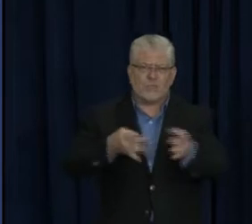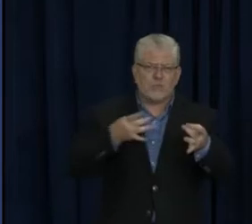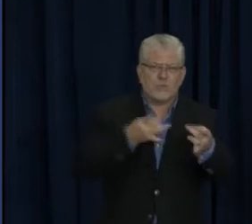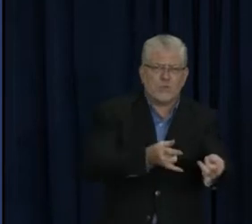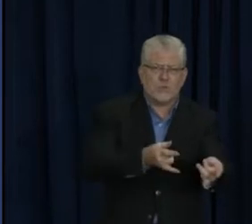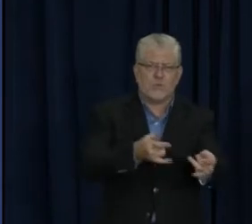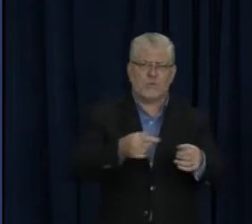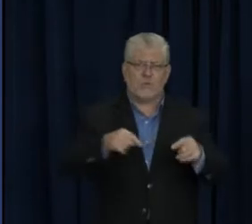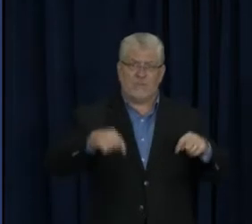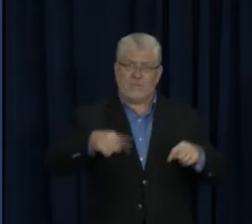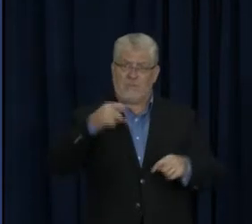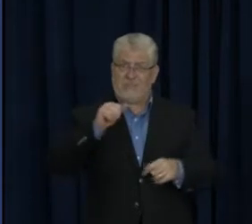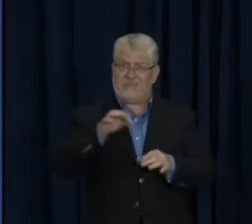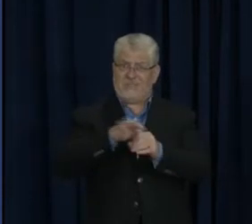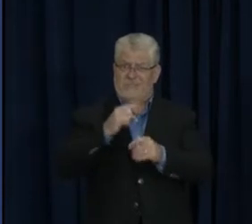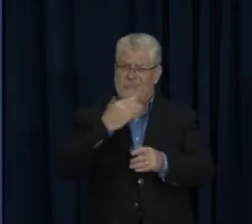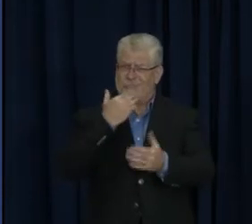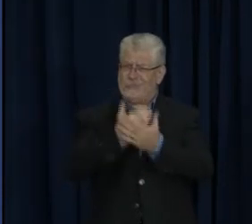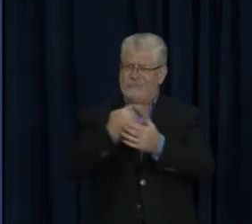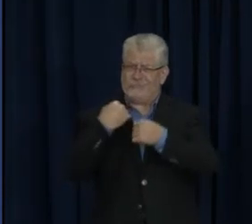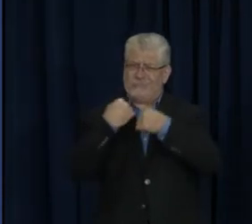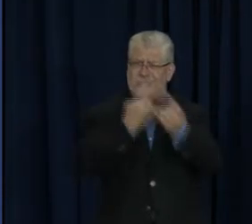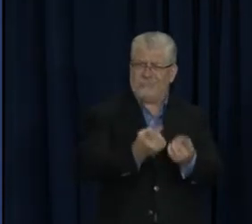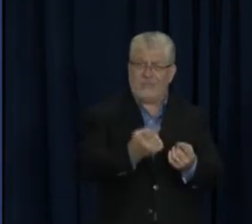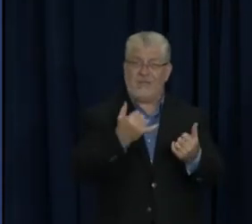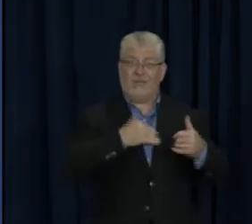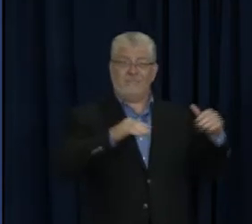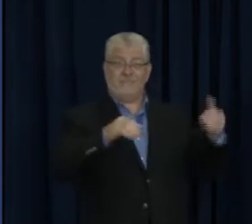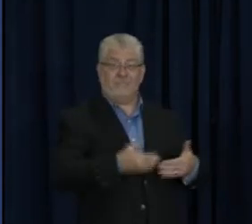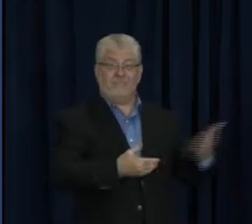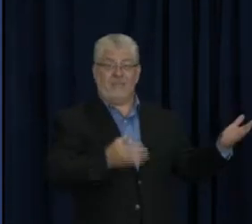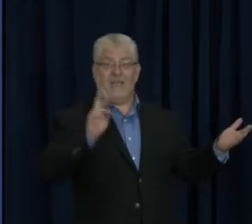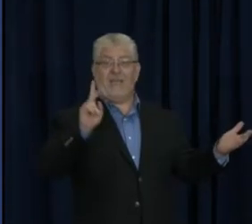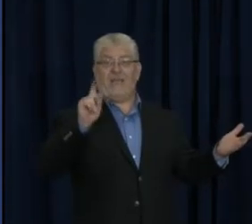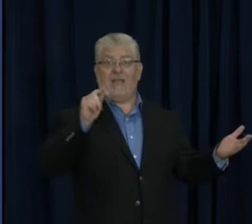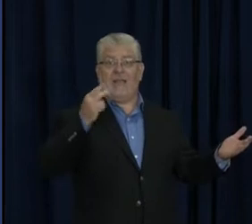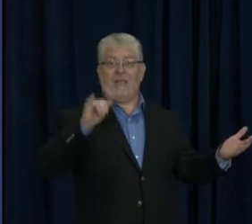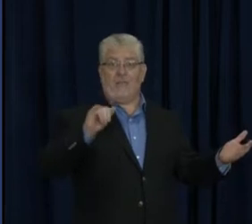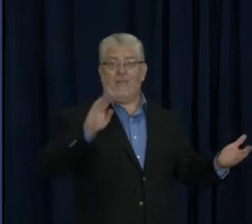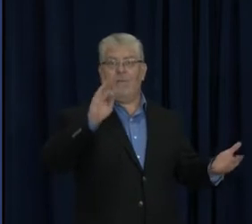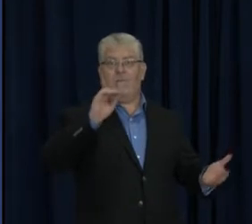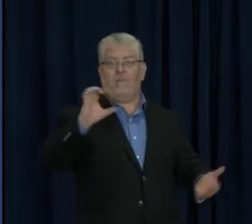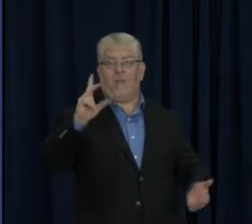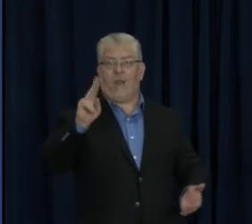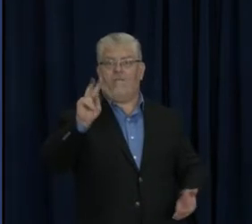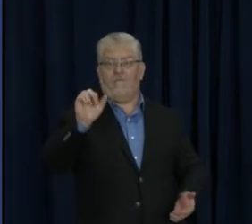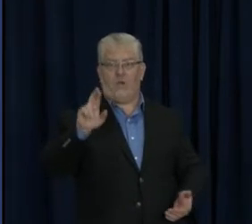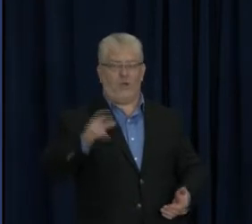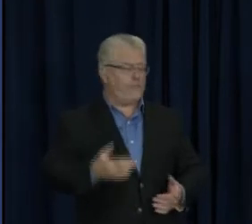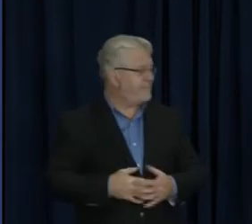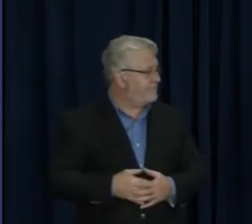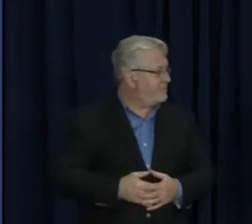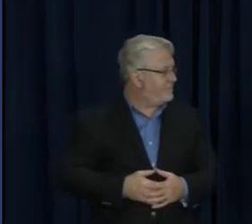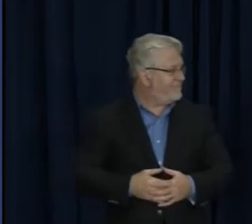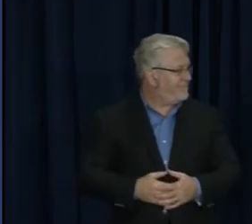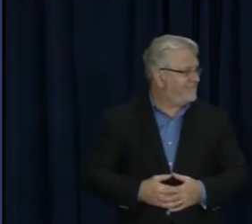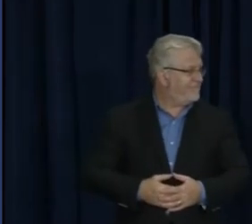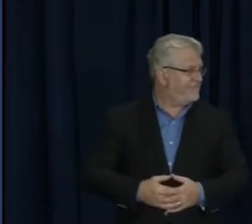جزيلا. والآن أعطي الكلمة لوزير خارجية بنسلفانيا الذي قام بجهد دؤوب من أجل أن تمر هذه